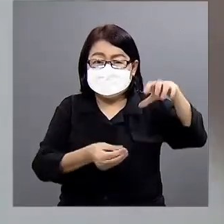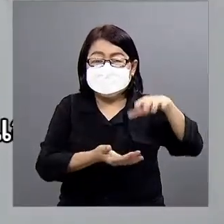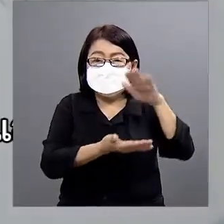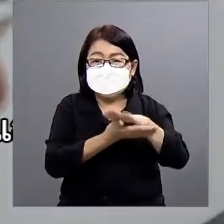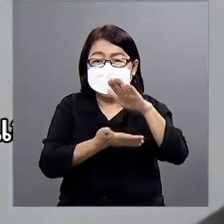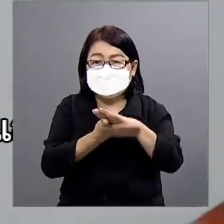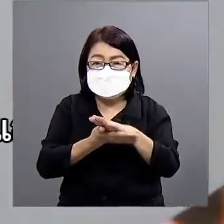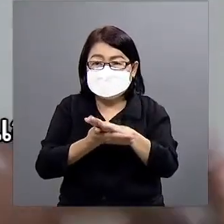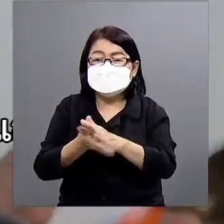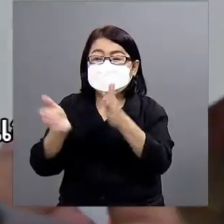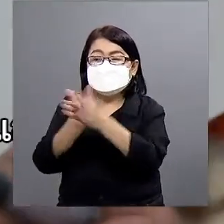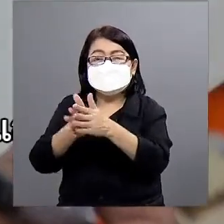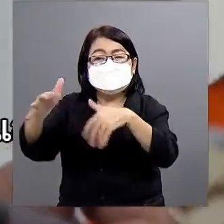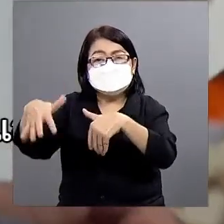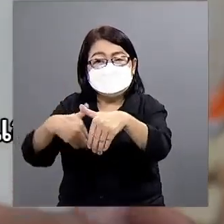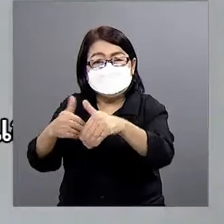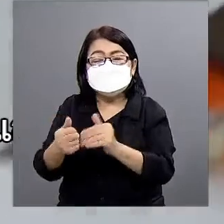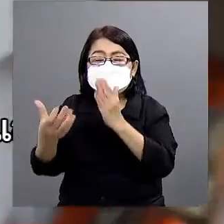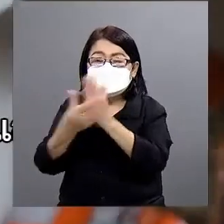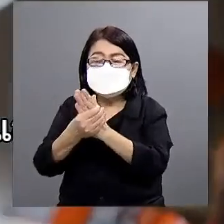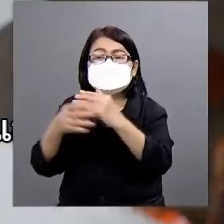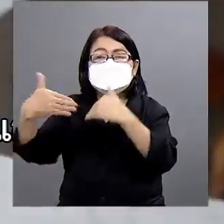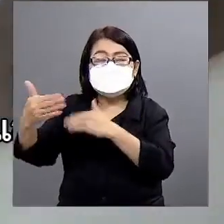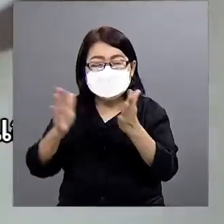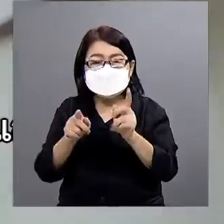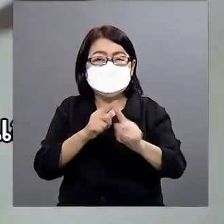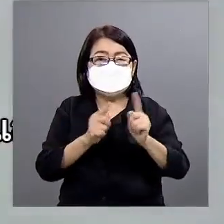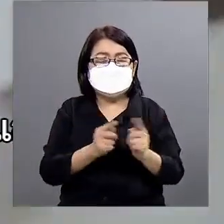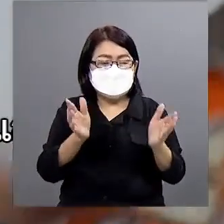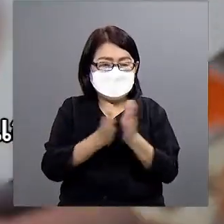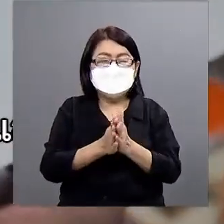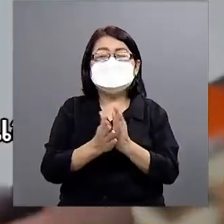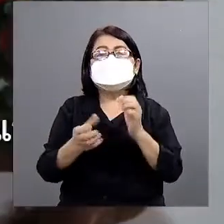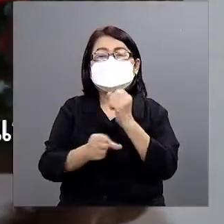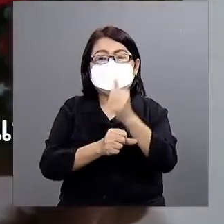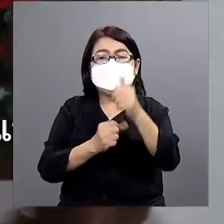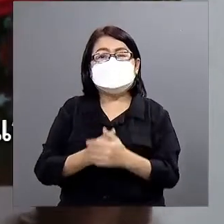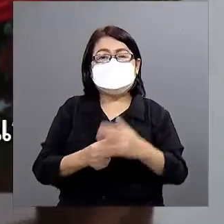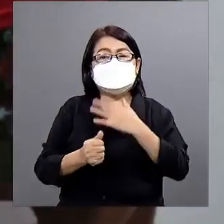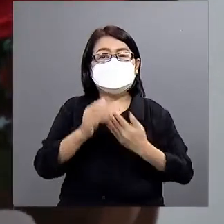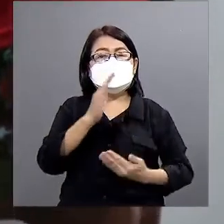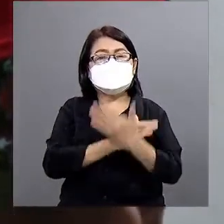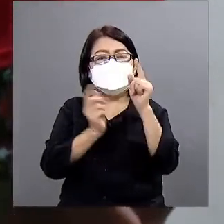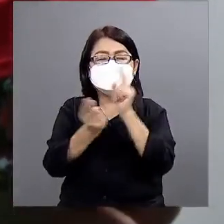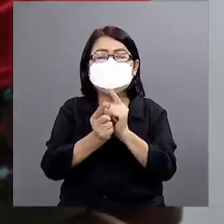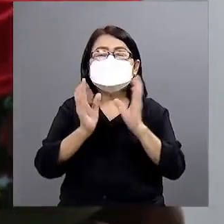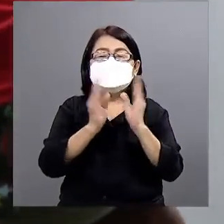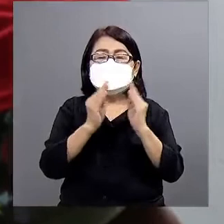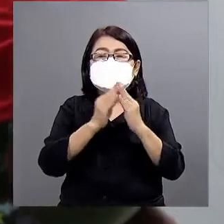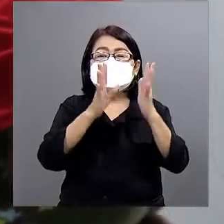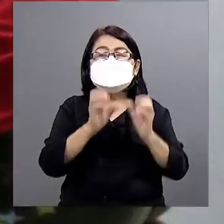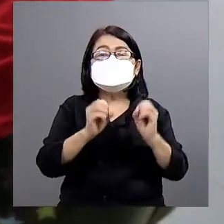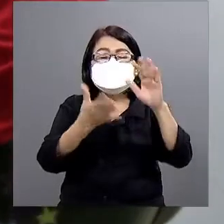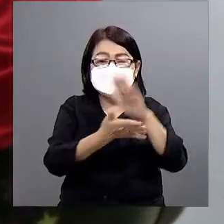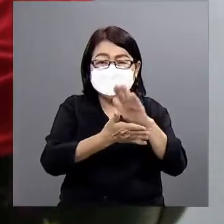ได้ก็เลยมีโอกาสที่ได้ไปประชุมร่วมกับโรงเรียนบ้านยางกระเดาอยู่ครับ2ครั้งแล้วนะครับเพื่อที่จะร่วมกันเฮ็ดเ